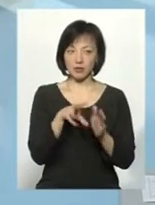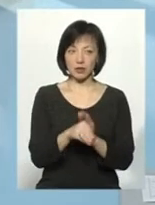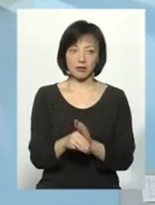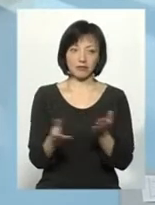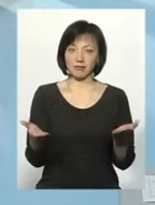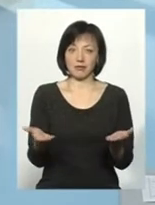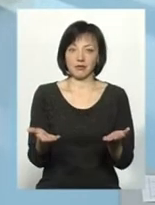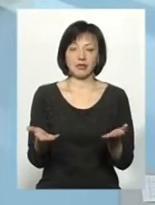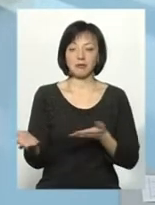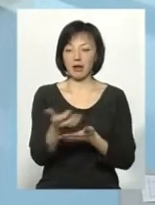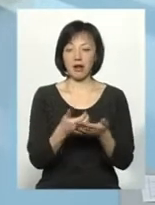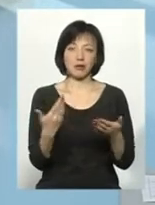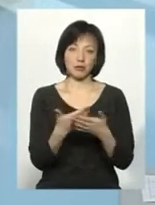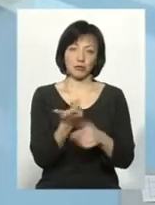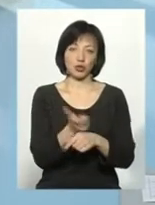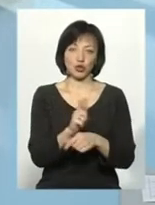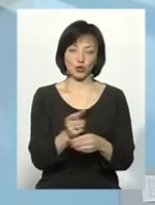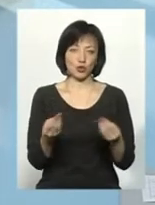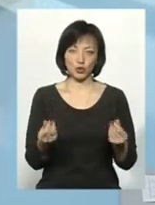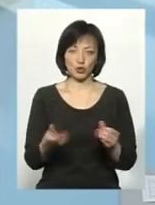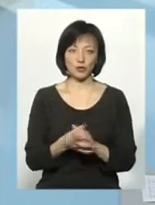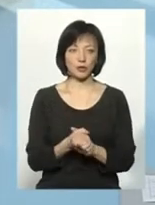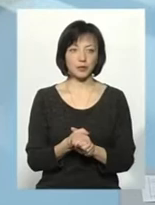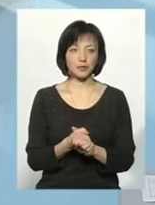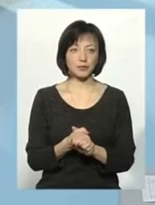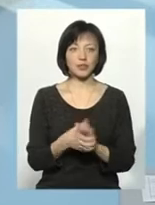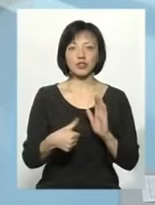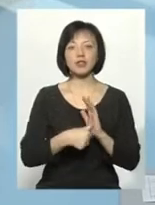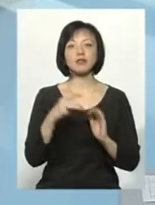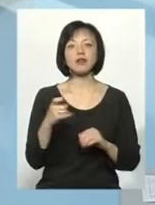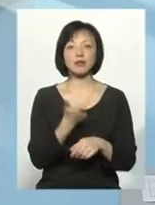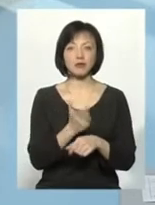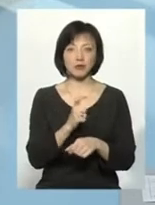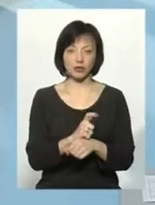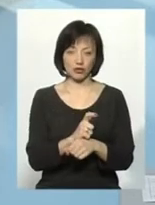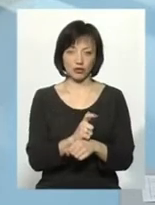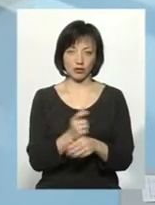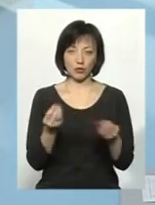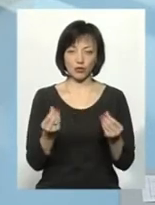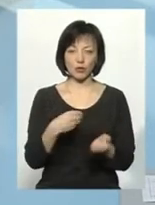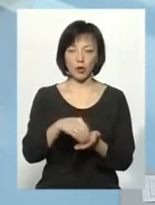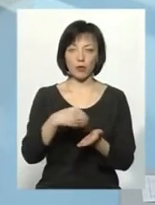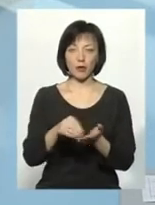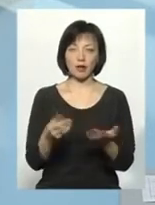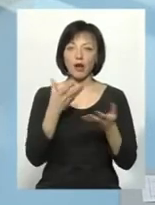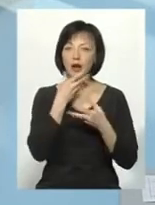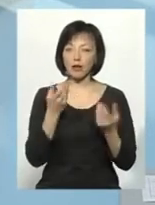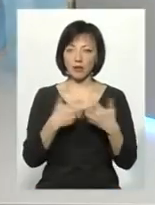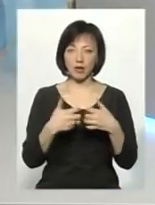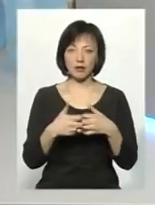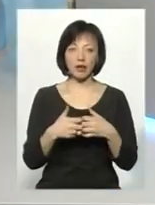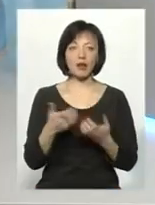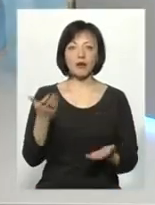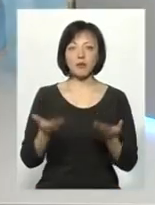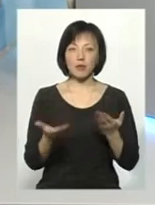зібрати так само в 6 разів більше коштів з тим, щоб закупити якесь гарне обладнання? Знаєте,